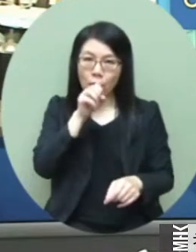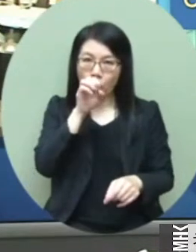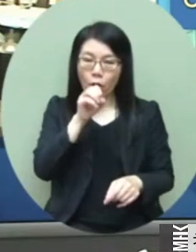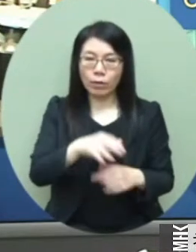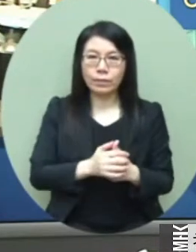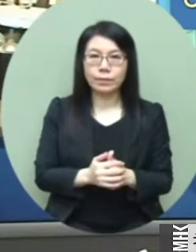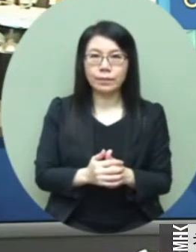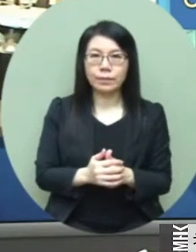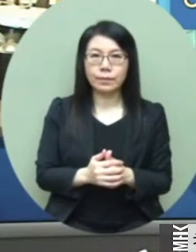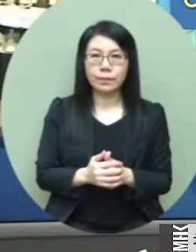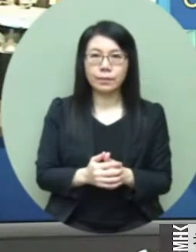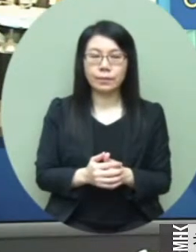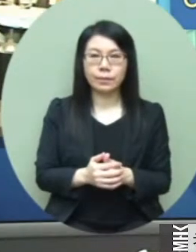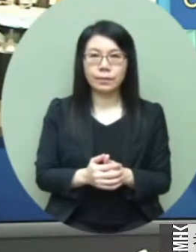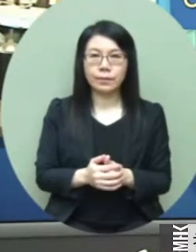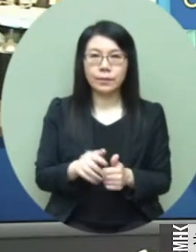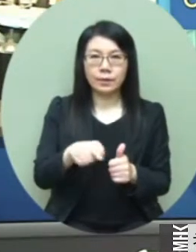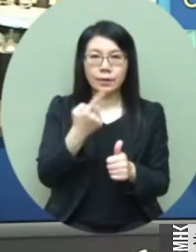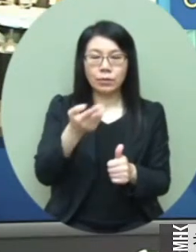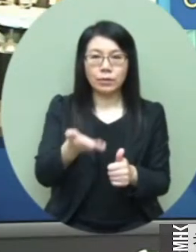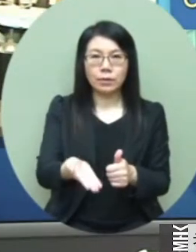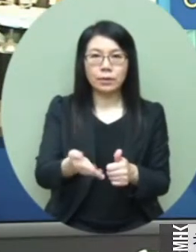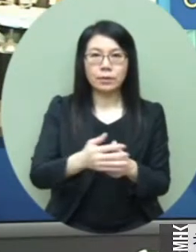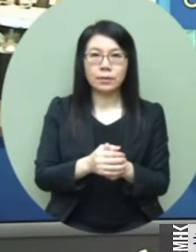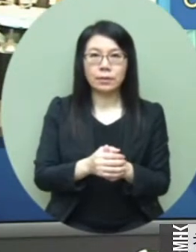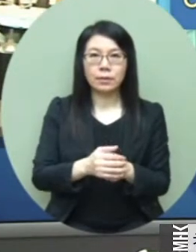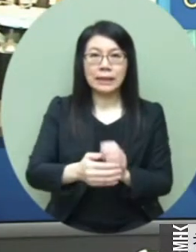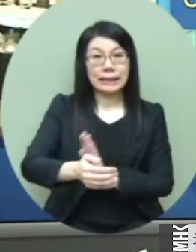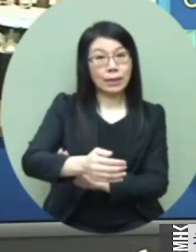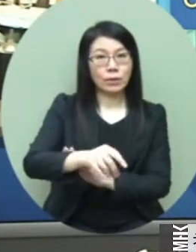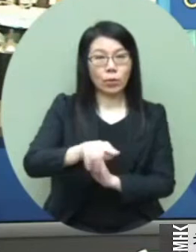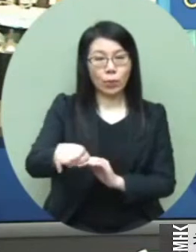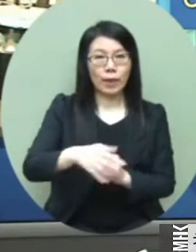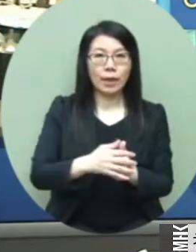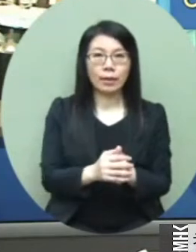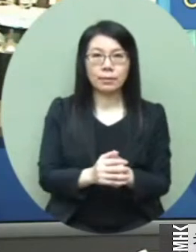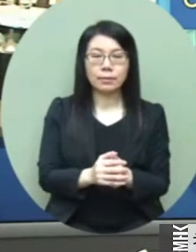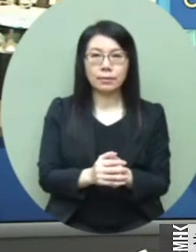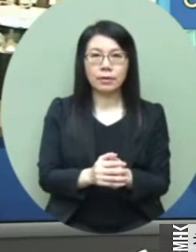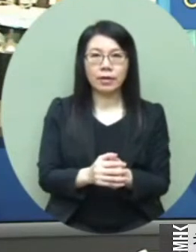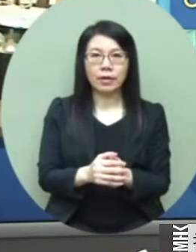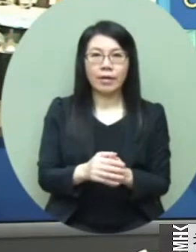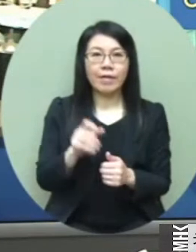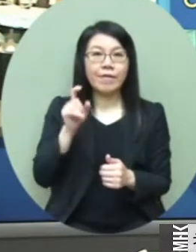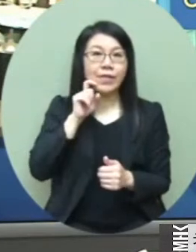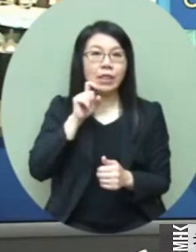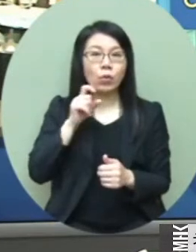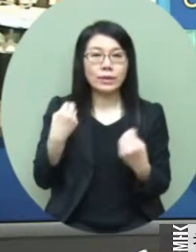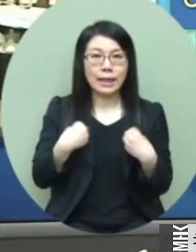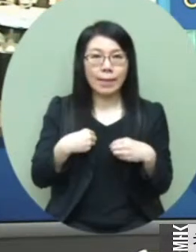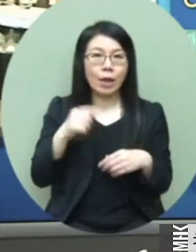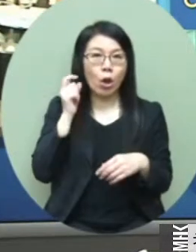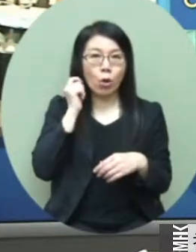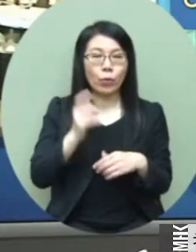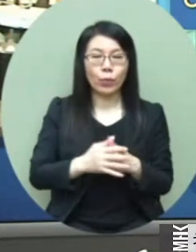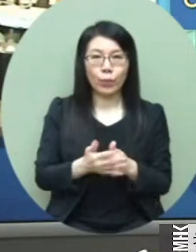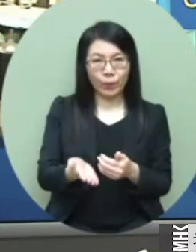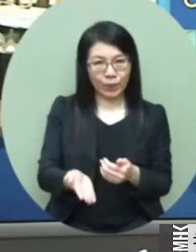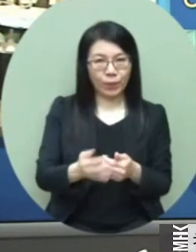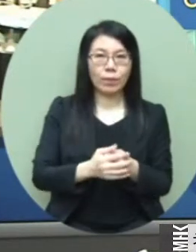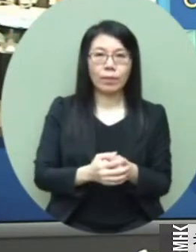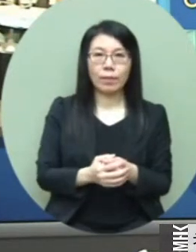去發問嘅。首先係我嘅右手邊粉紅色衫嗰位女記者。